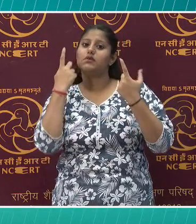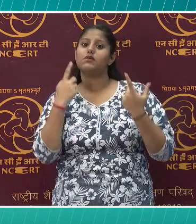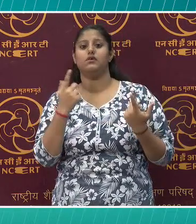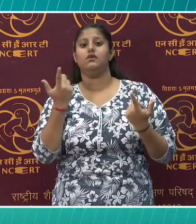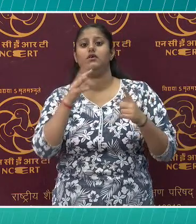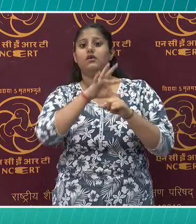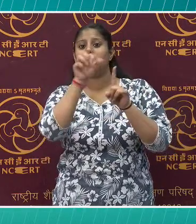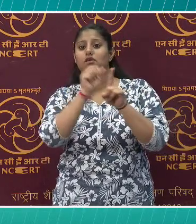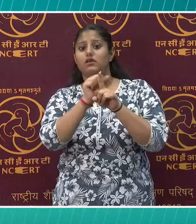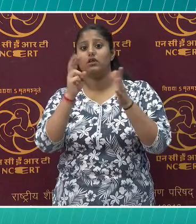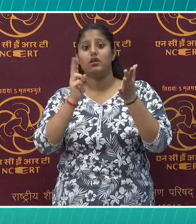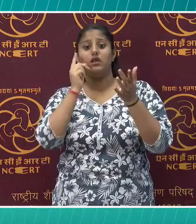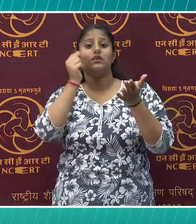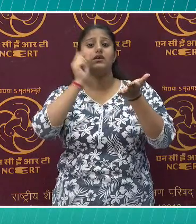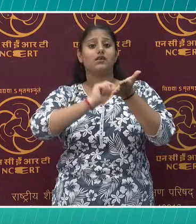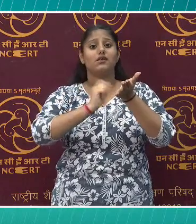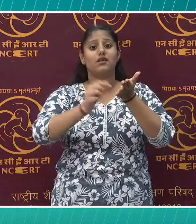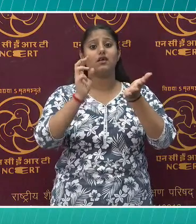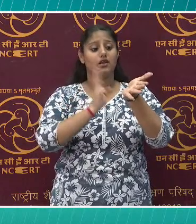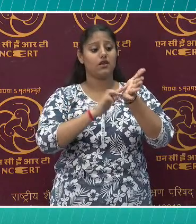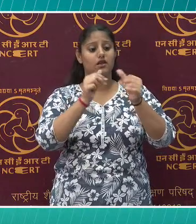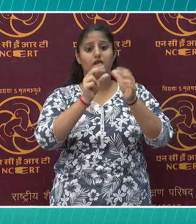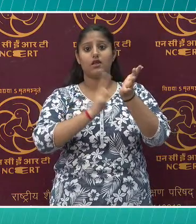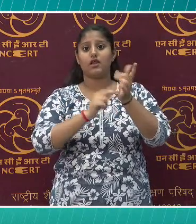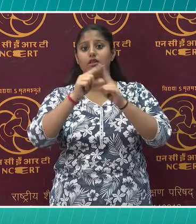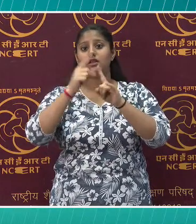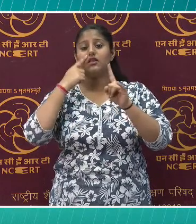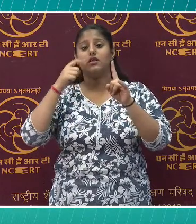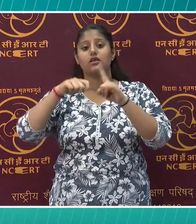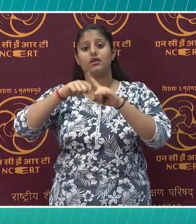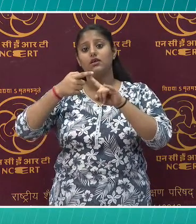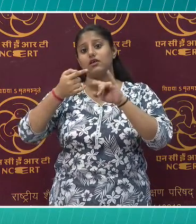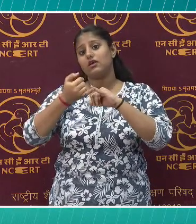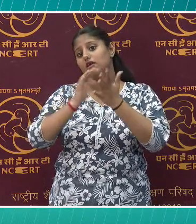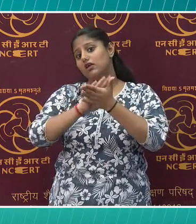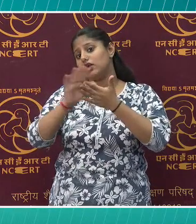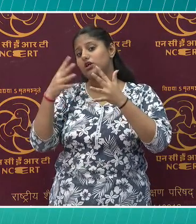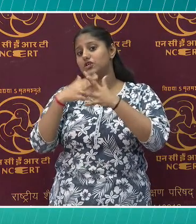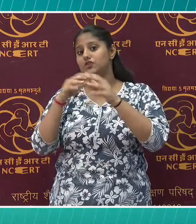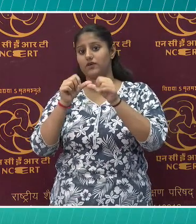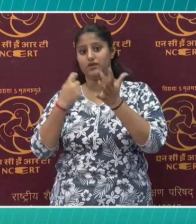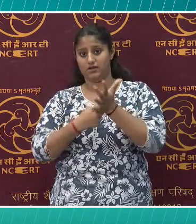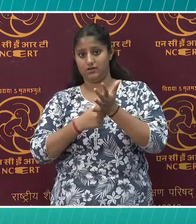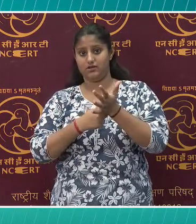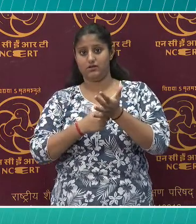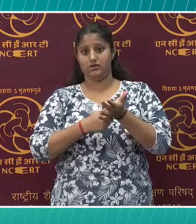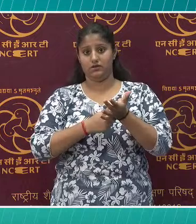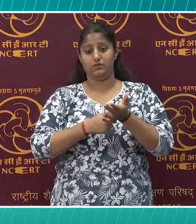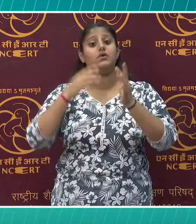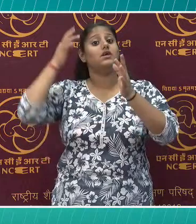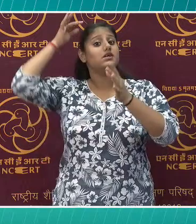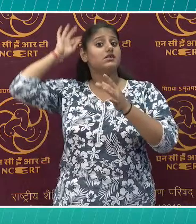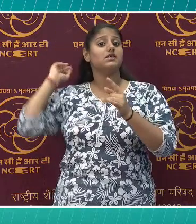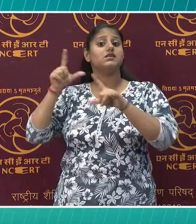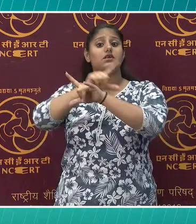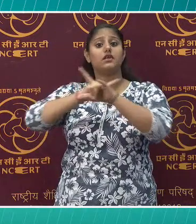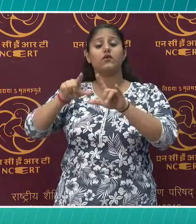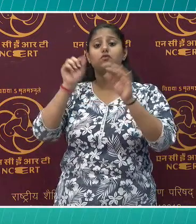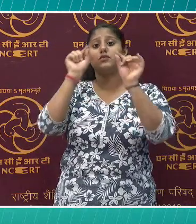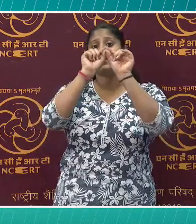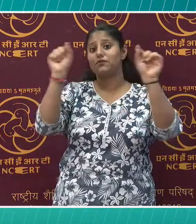में नंदिकेश्वर जी ने एक बहुत सुंदर शब्द लिखे हैं. आंगिकम भुवनम यस्य